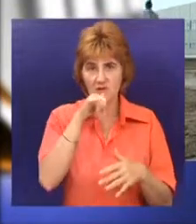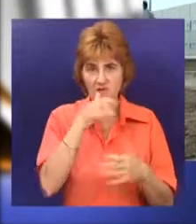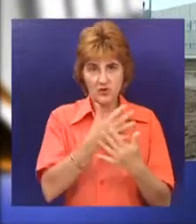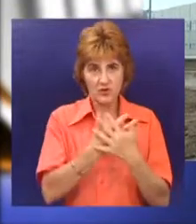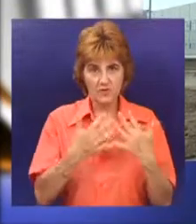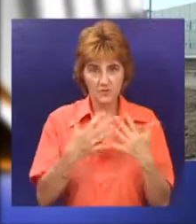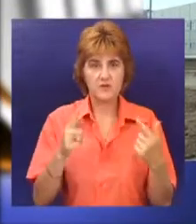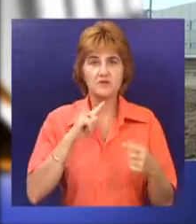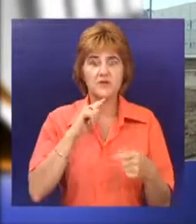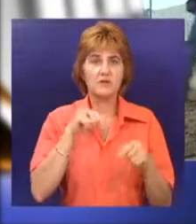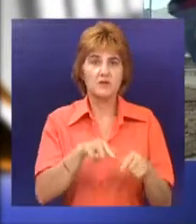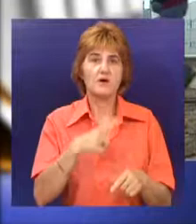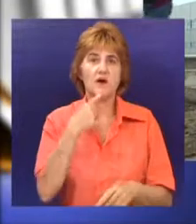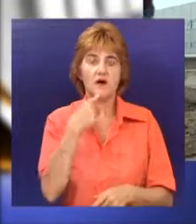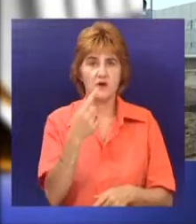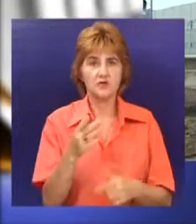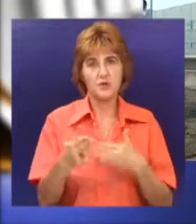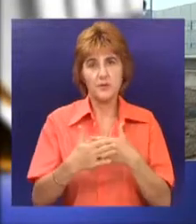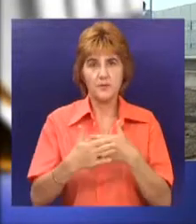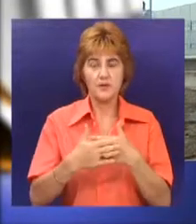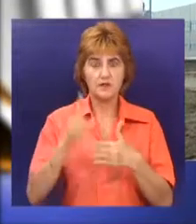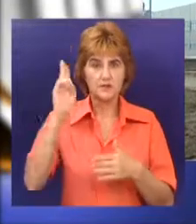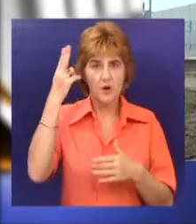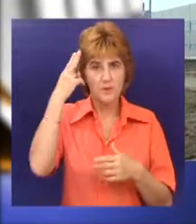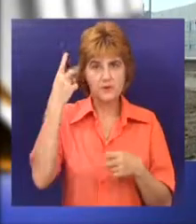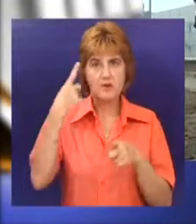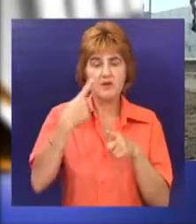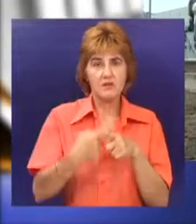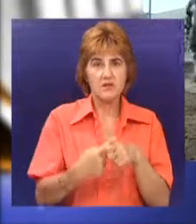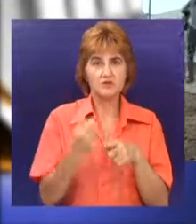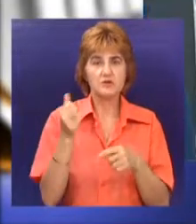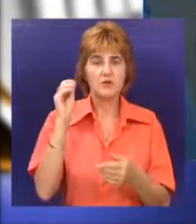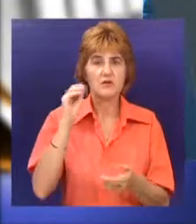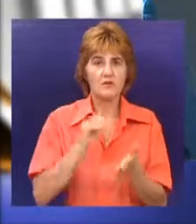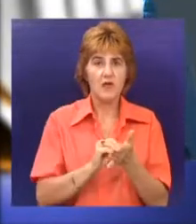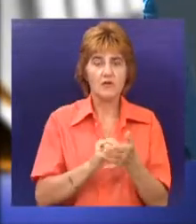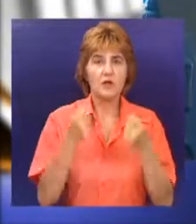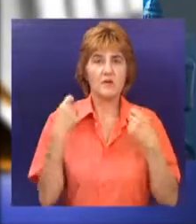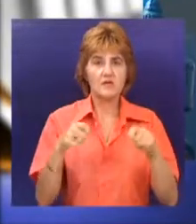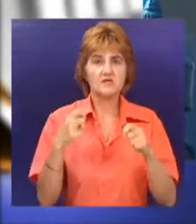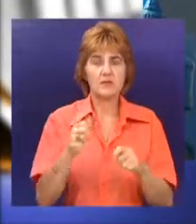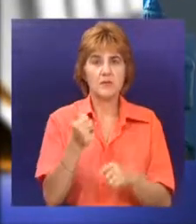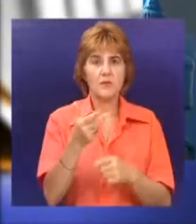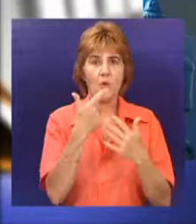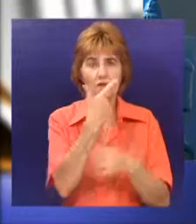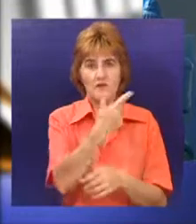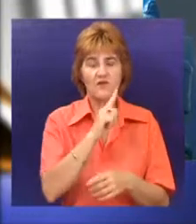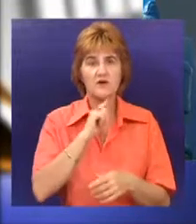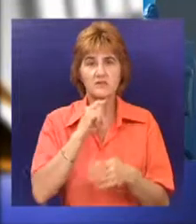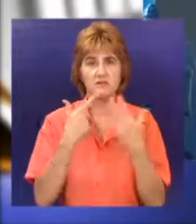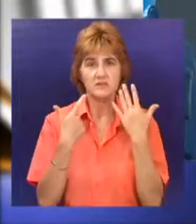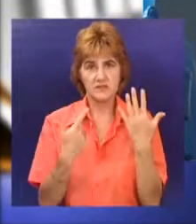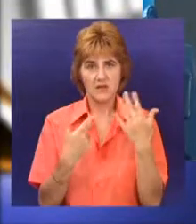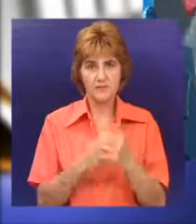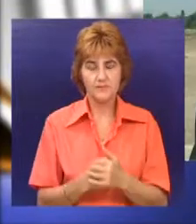i kanalizacija i s tim u vezi najavio da će uskoro biti poznati tačni rokovi izgradnje kolektora 2 i 7. Mislim